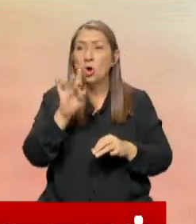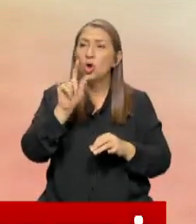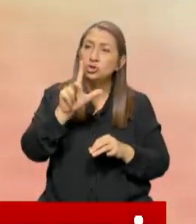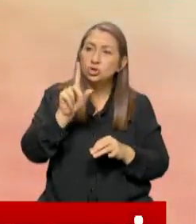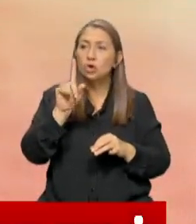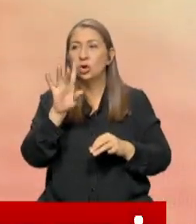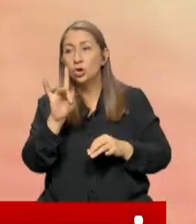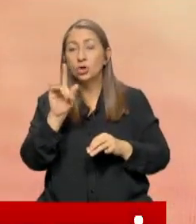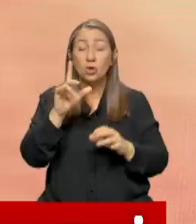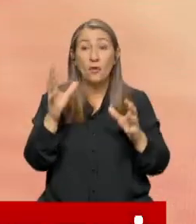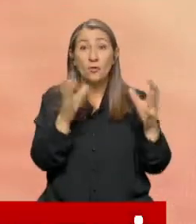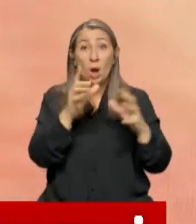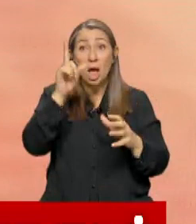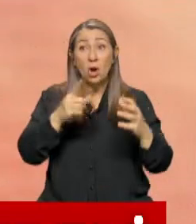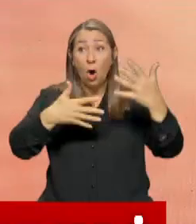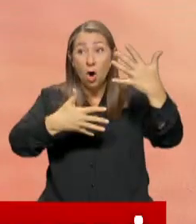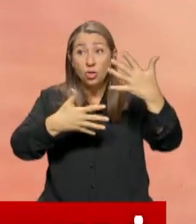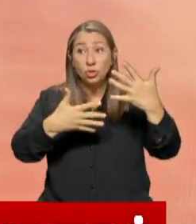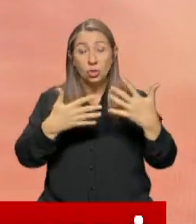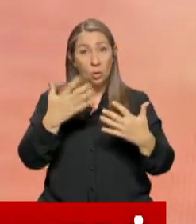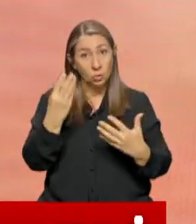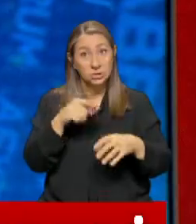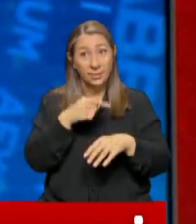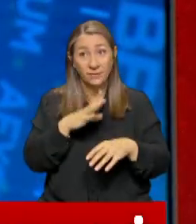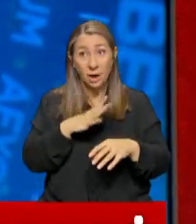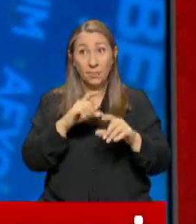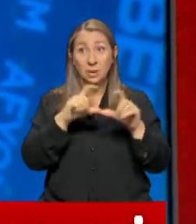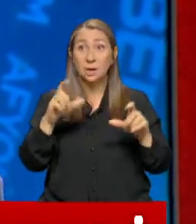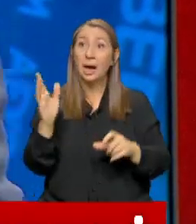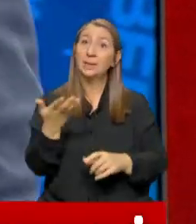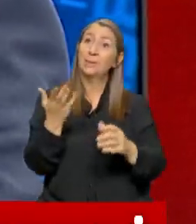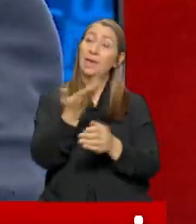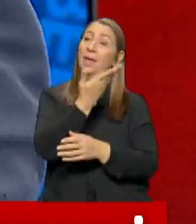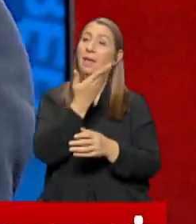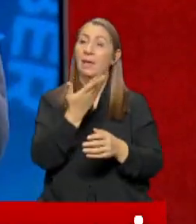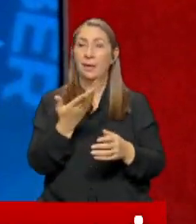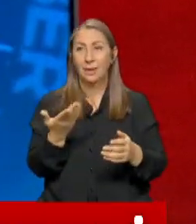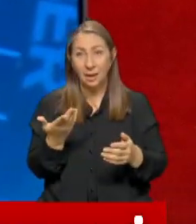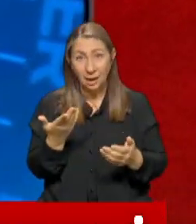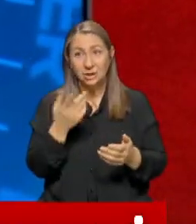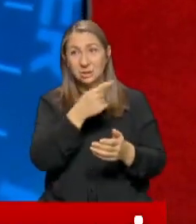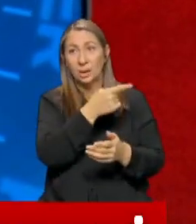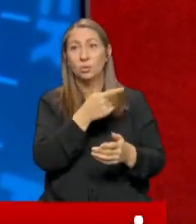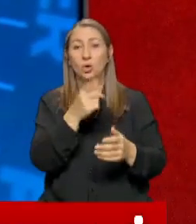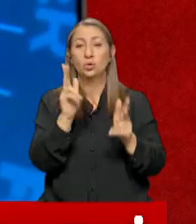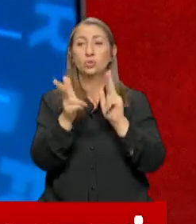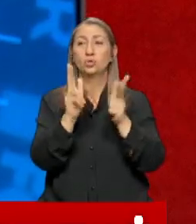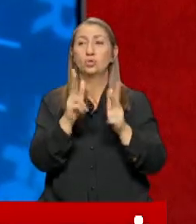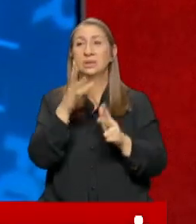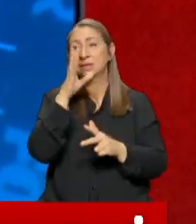Hadi futbolda ilk onda olduğumuz olduğuna yaklaştığımız zaman tabii şimdi sen burada 3